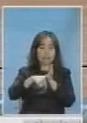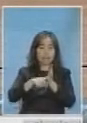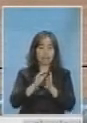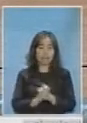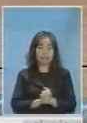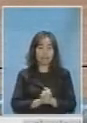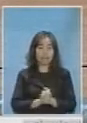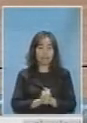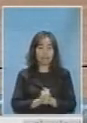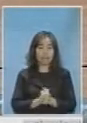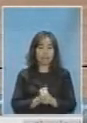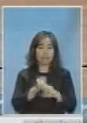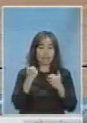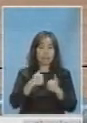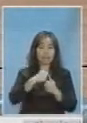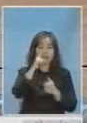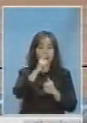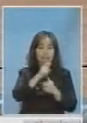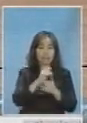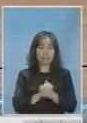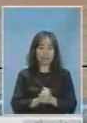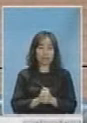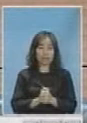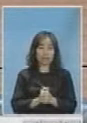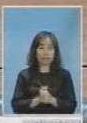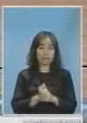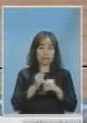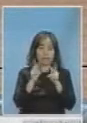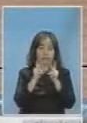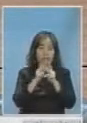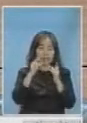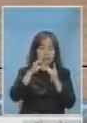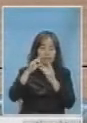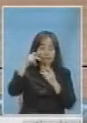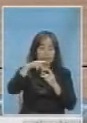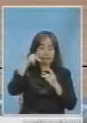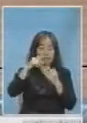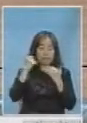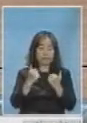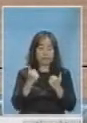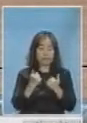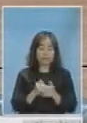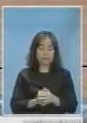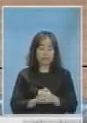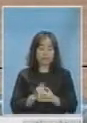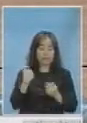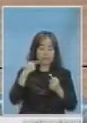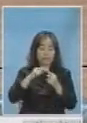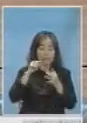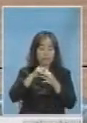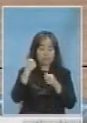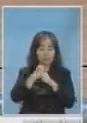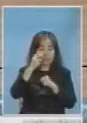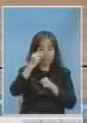ตรีผมถามว่าคณะกรรมาธิการวิสามัญชุดนี้ได้ตรวจสอบการ